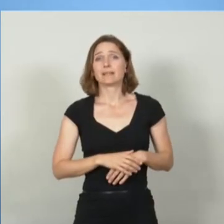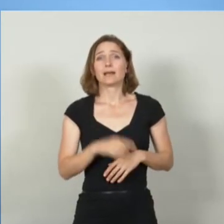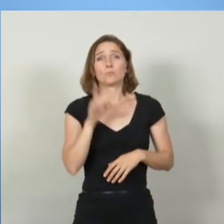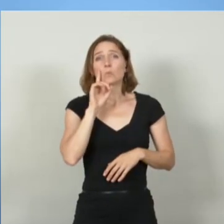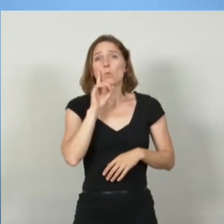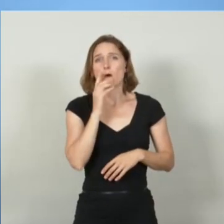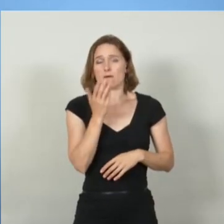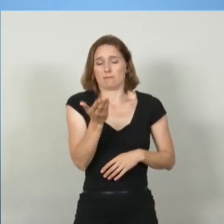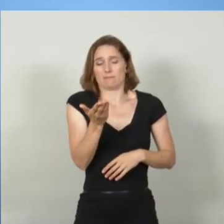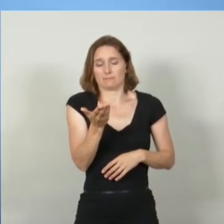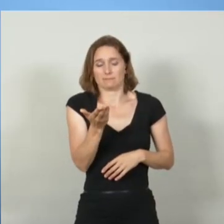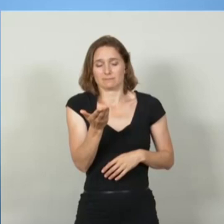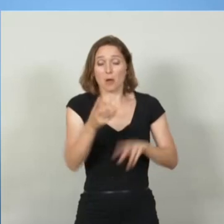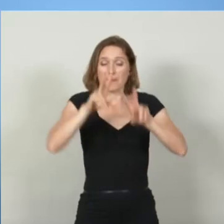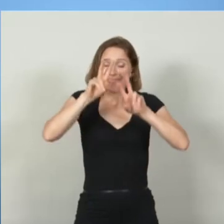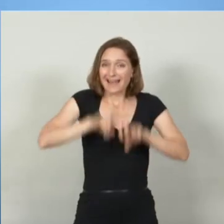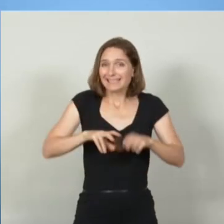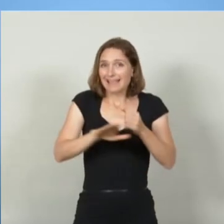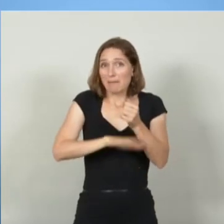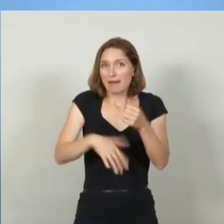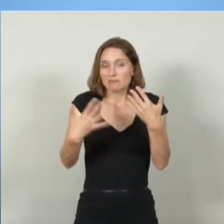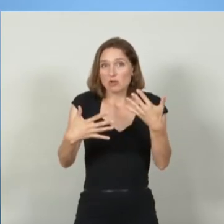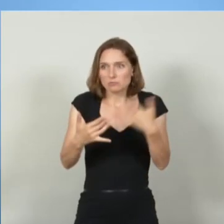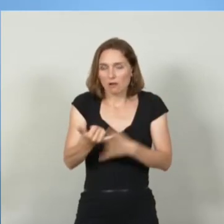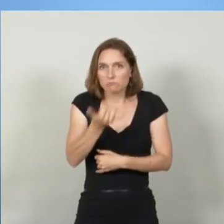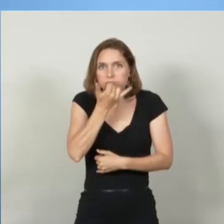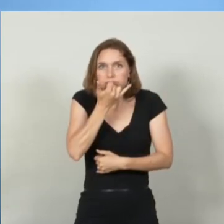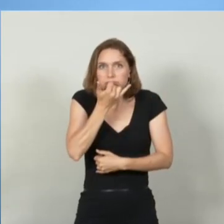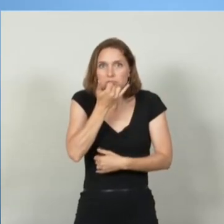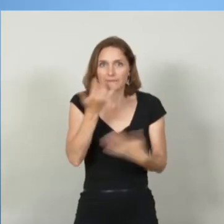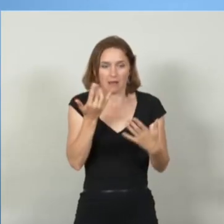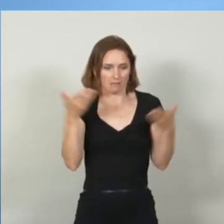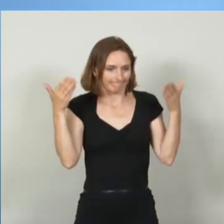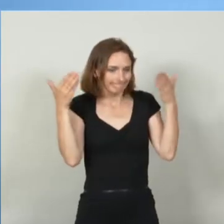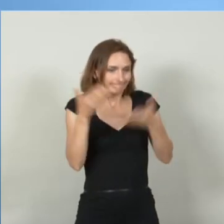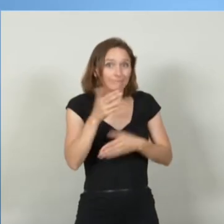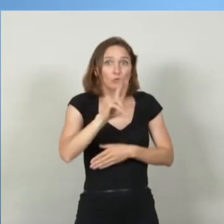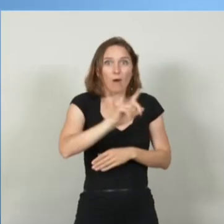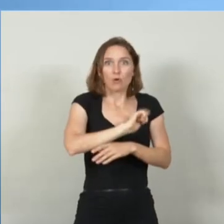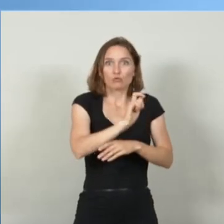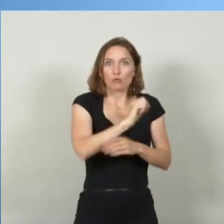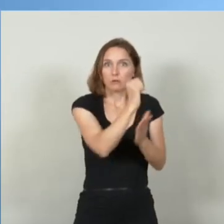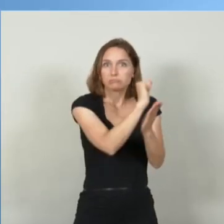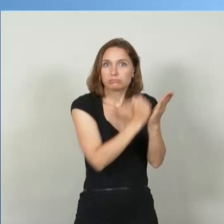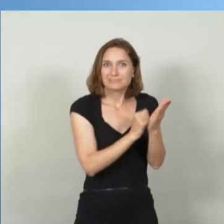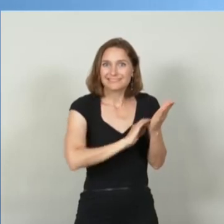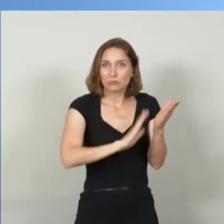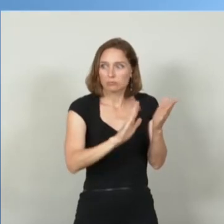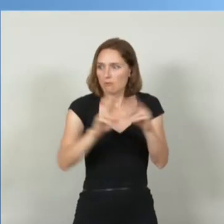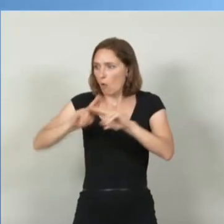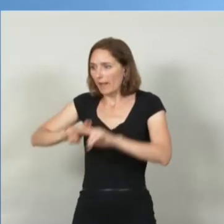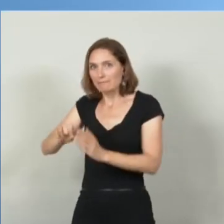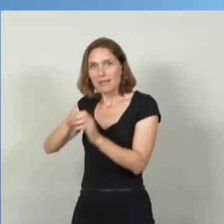la base des analyses est complètement biaisée par le fait que ce soit trois presses écrites seulement qui ont été analysées donc